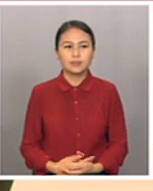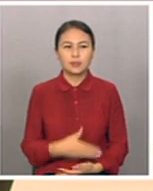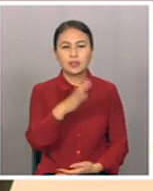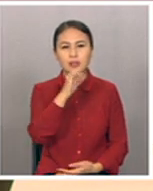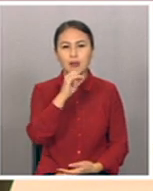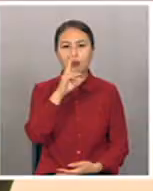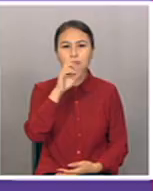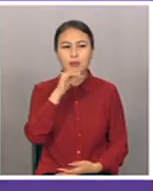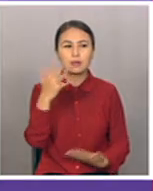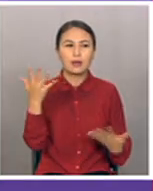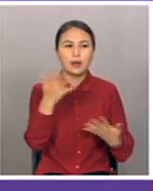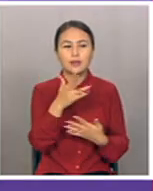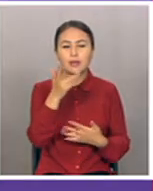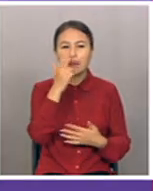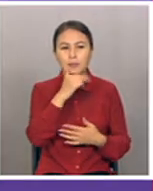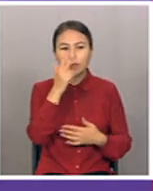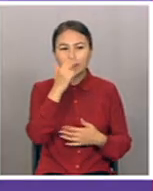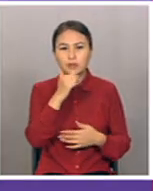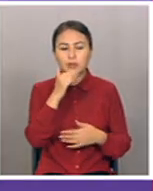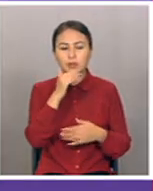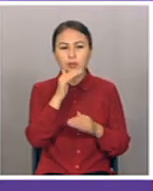Санат қандай әдетін қойды?